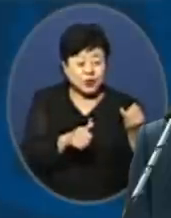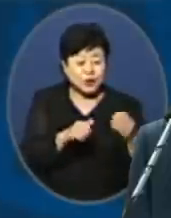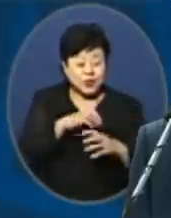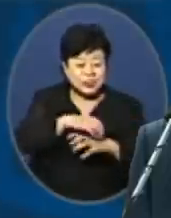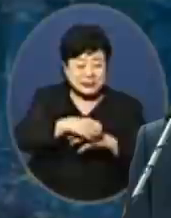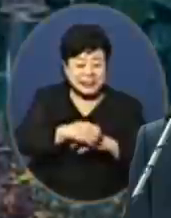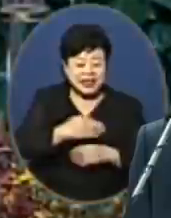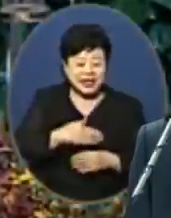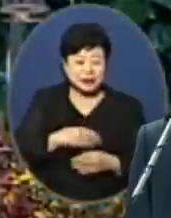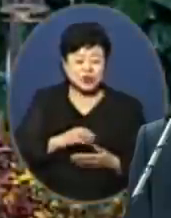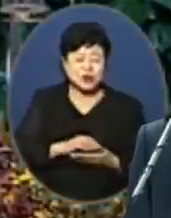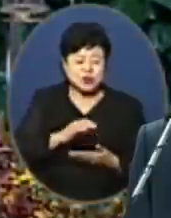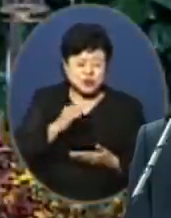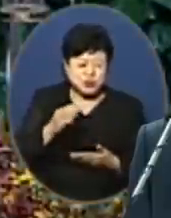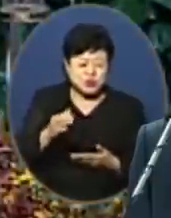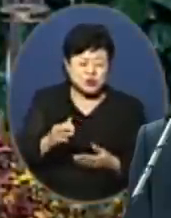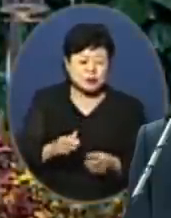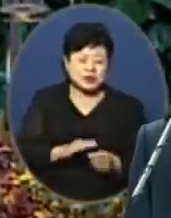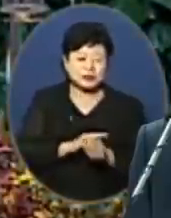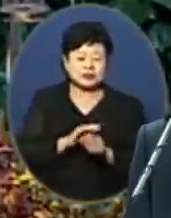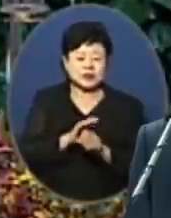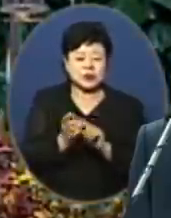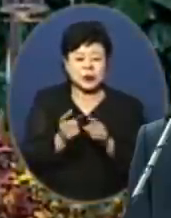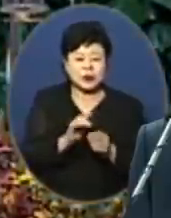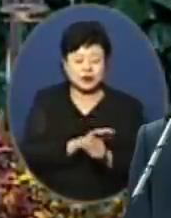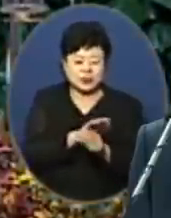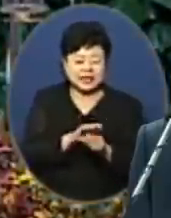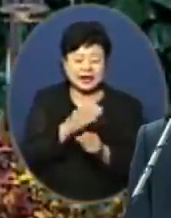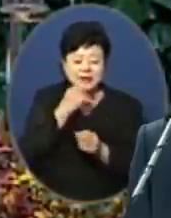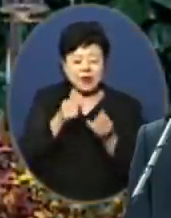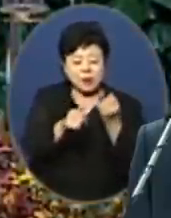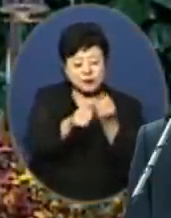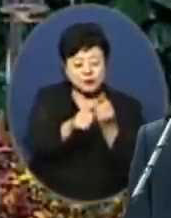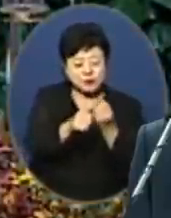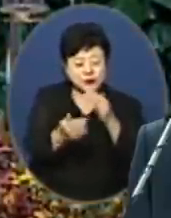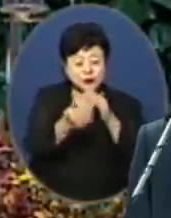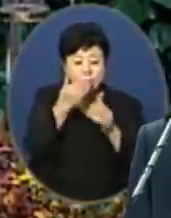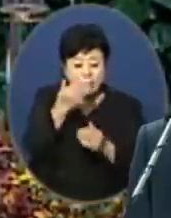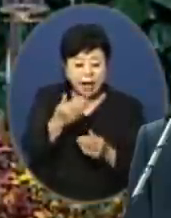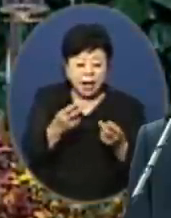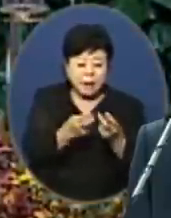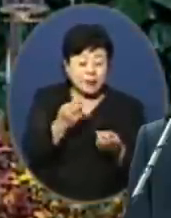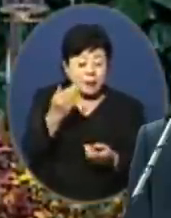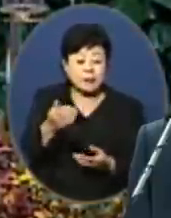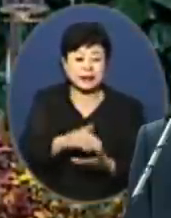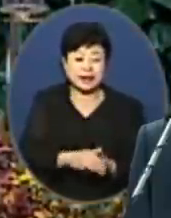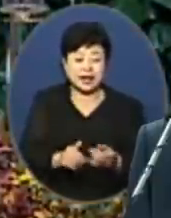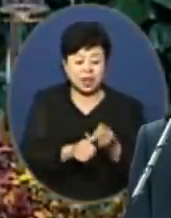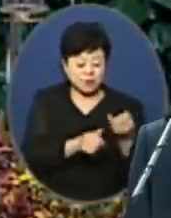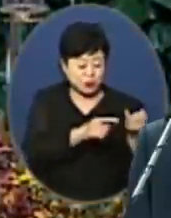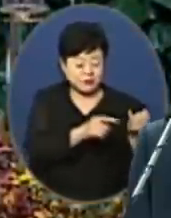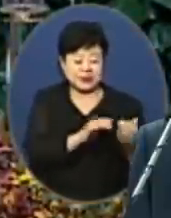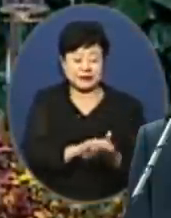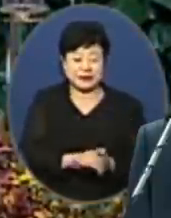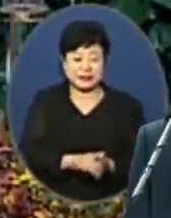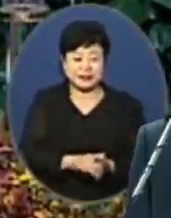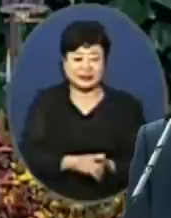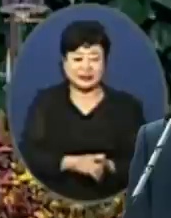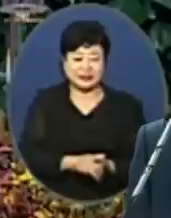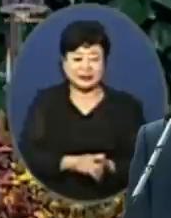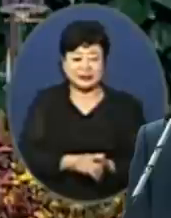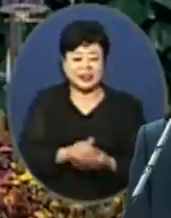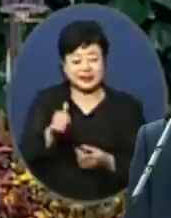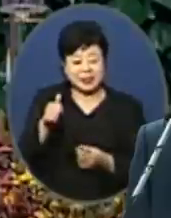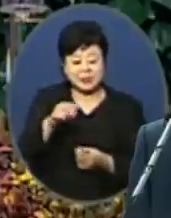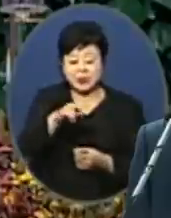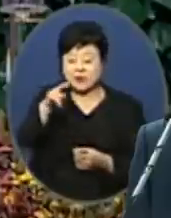세계가 아는 서로 사랑하는 행복한 가정을 이루었습니까? 그러니까 그 부인이 한 말이 자기